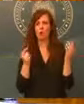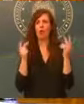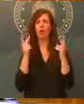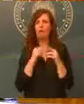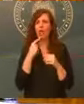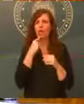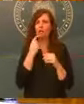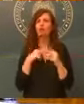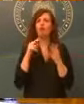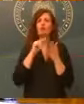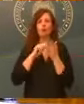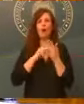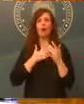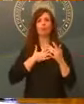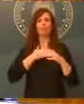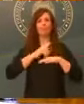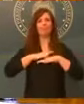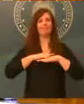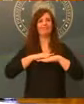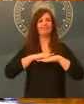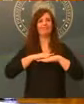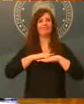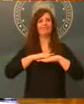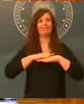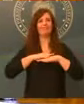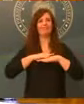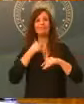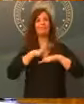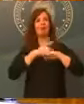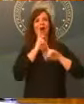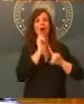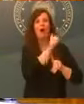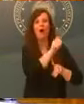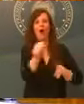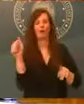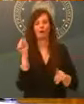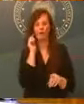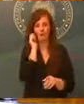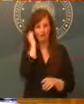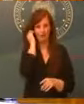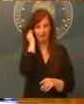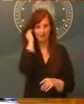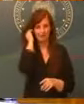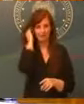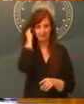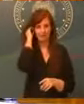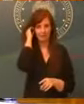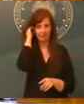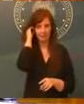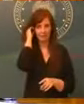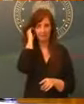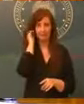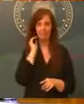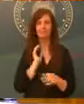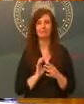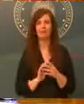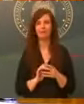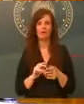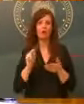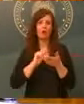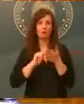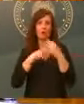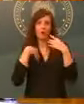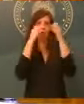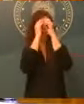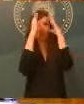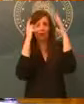la scuola che immagino io avendo lavorato per dieci anni a scuola è